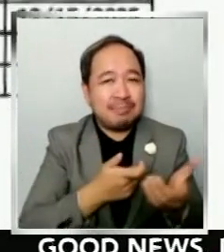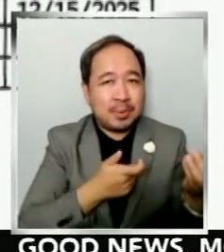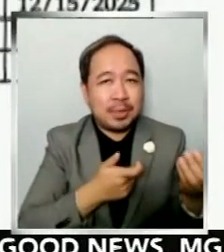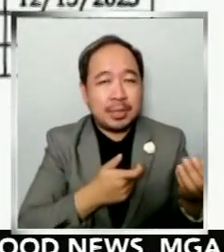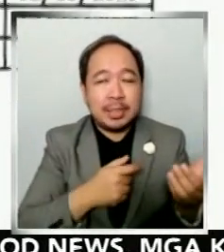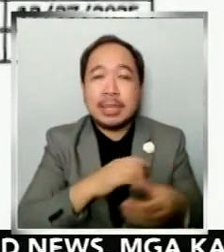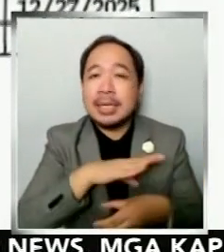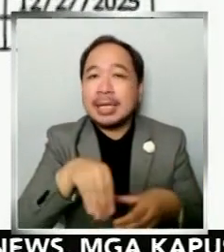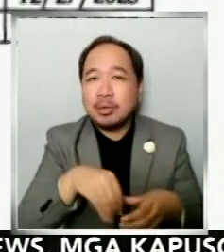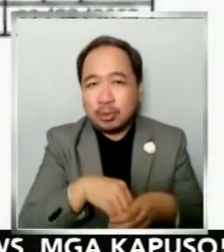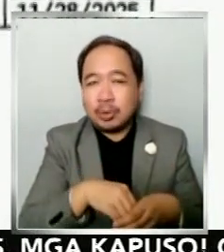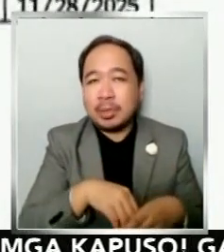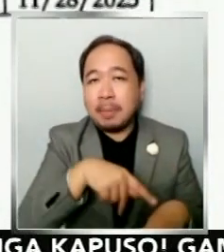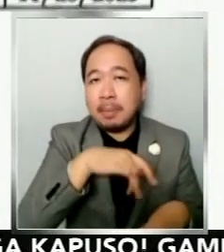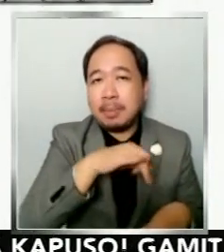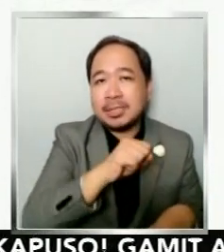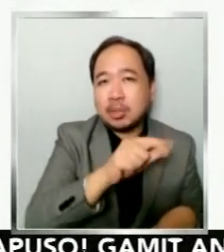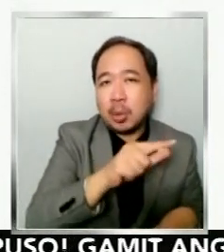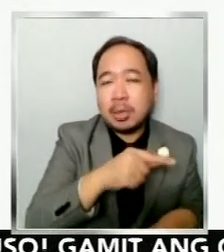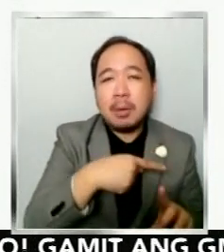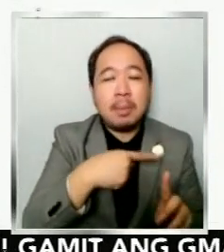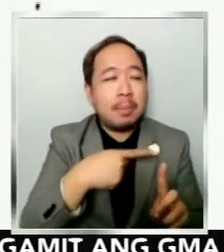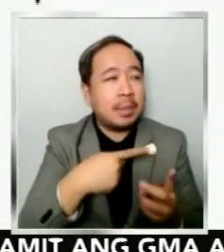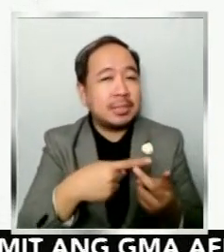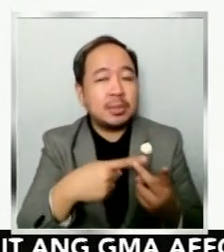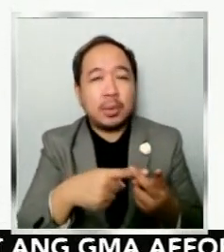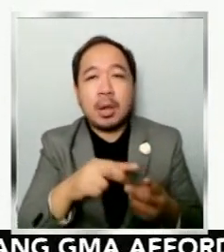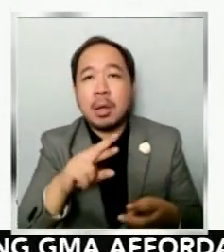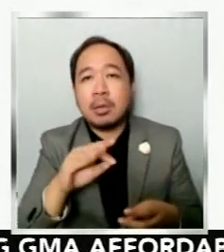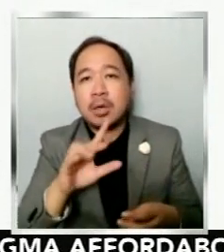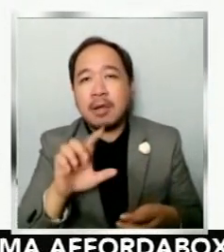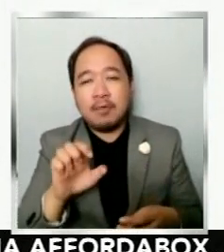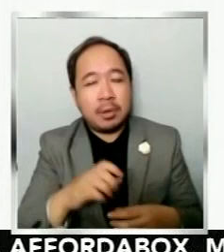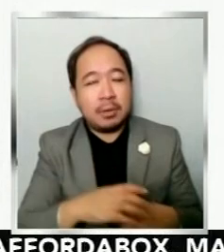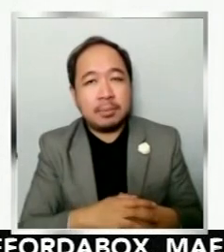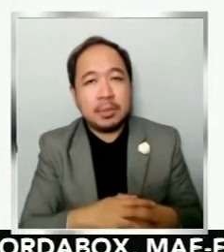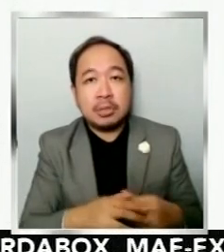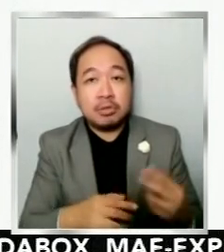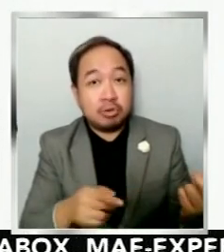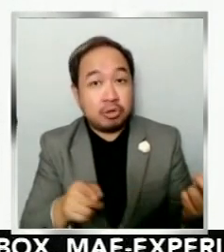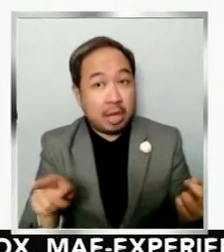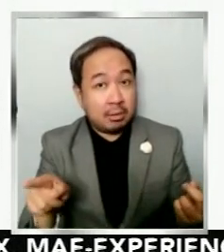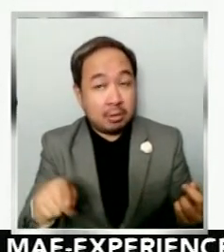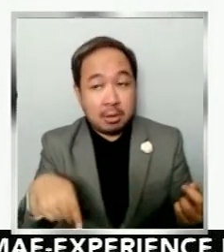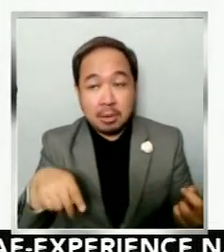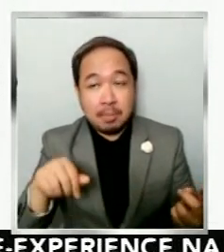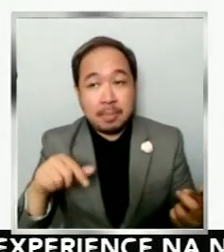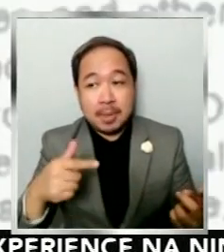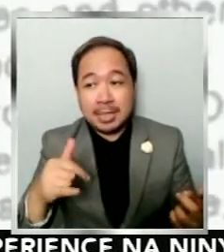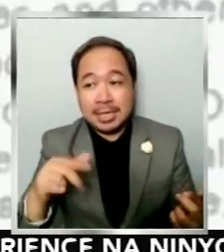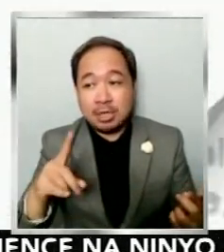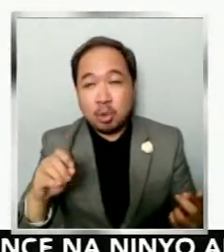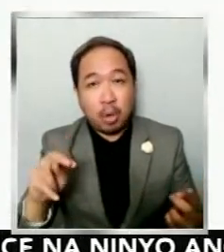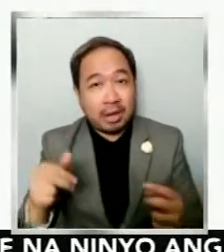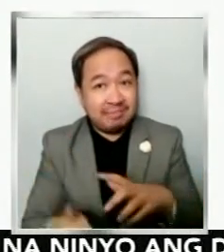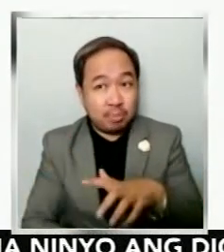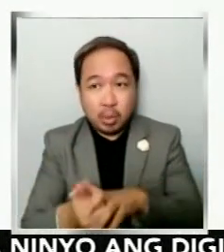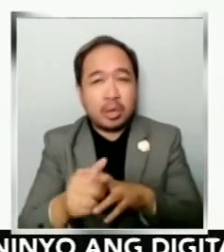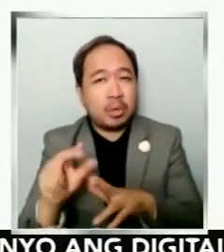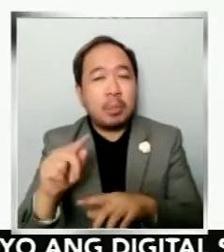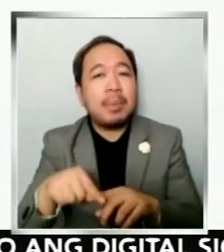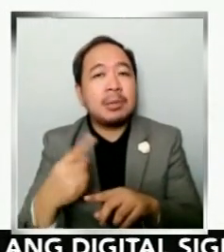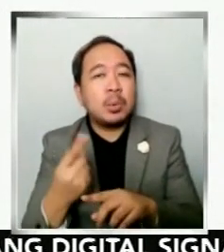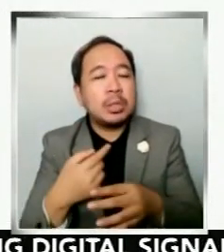assault rifle. Hindi lumutang si Patidongan at kinatawan lang daw nito ang dumating sa police station. Ayon pa sa